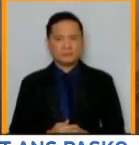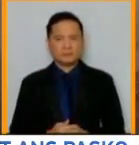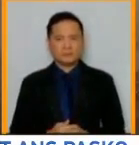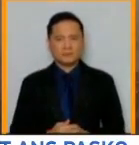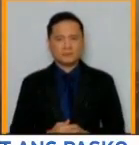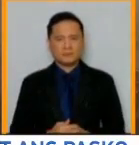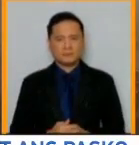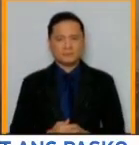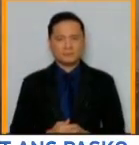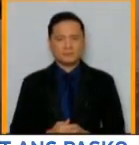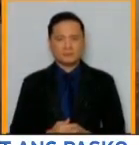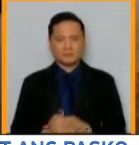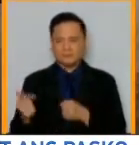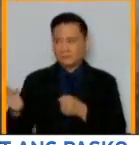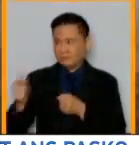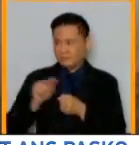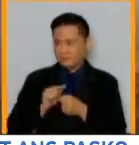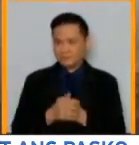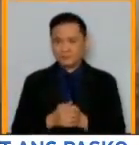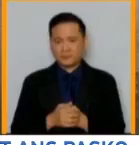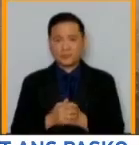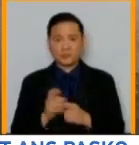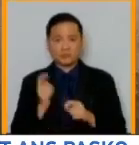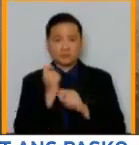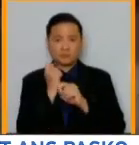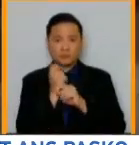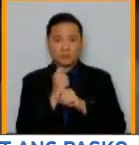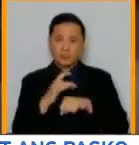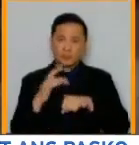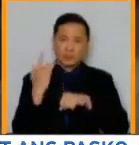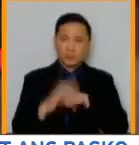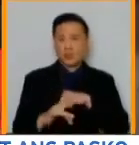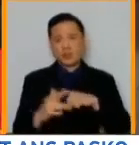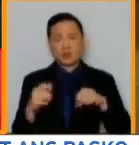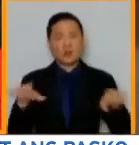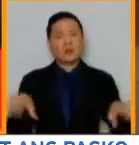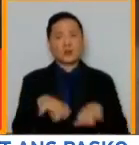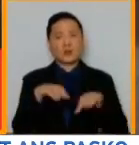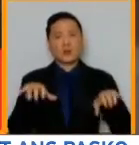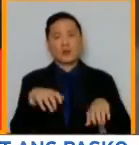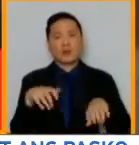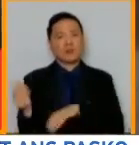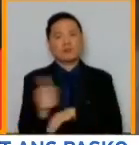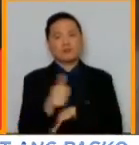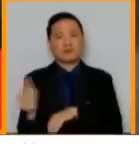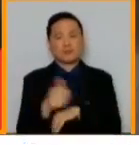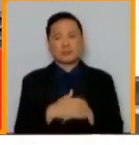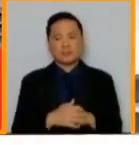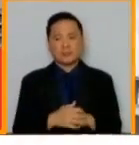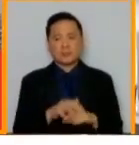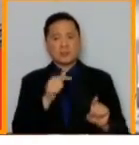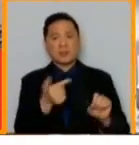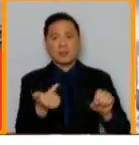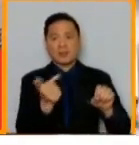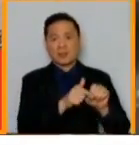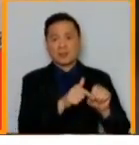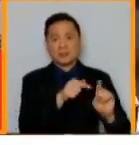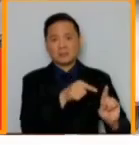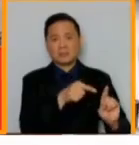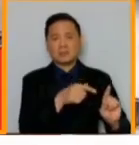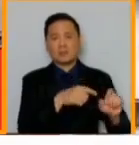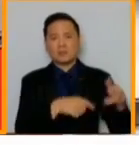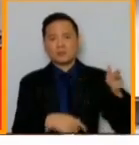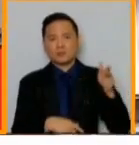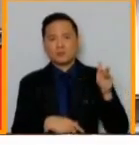Maagang bumiyahe ang mga truck sa MacArthur Highway sa Valenzuela City. Sa isang gasolinahan, inabutan naming nagpapakarga ang dalawang truck driver na